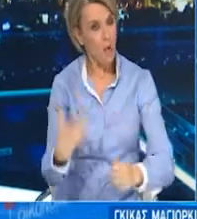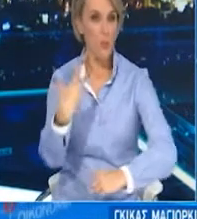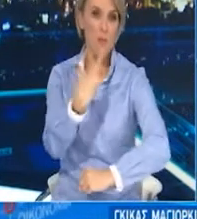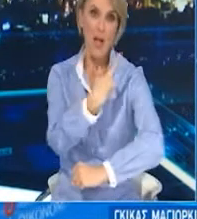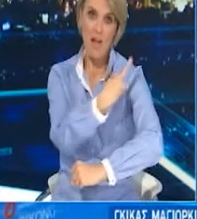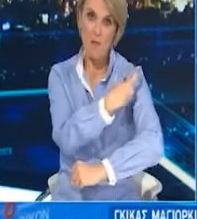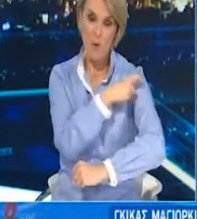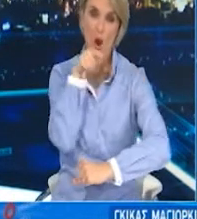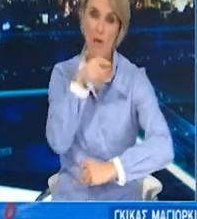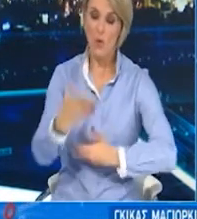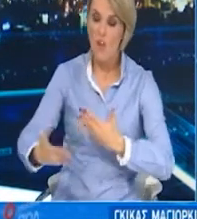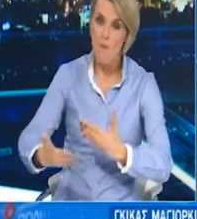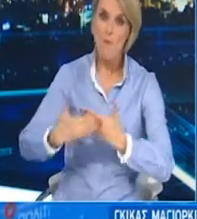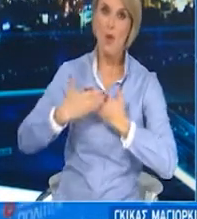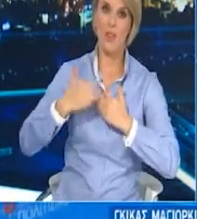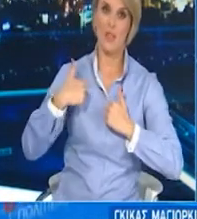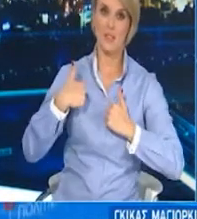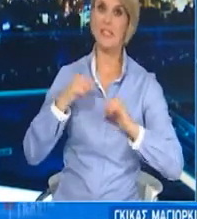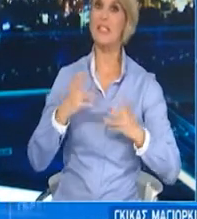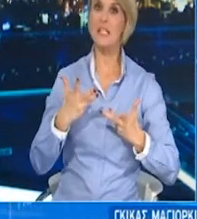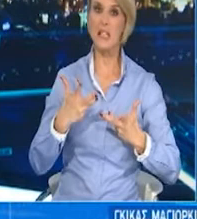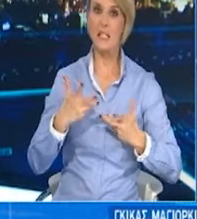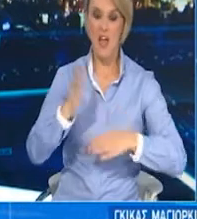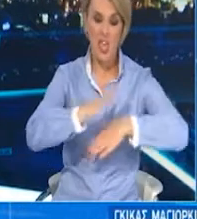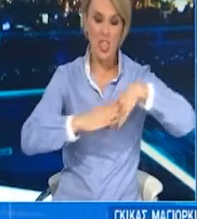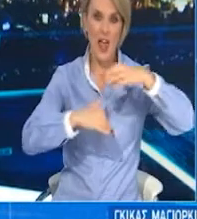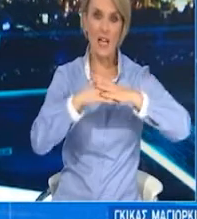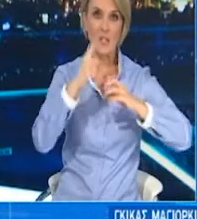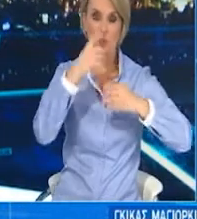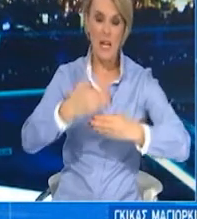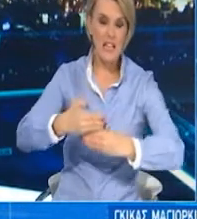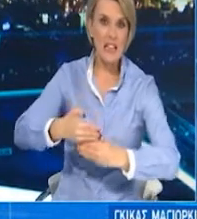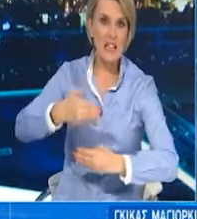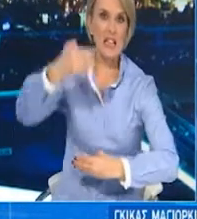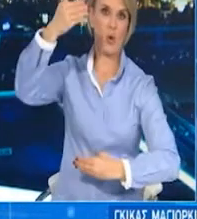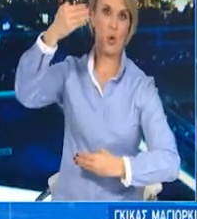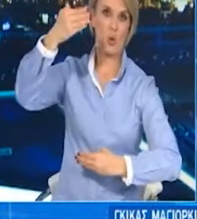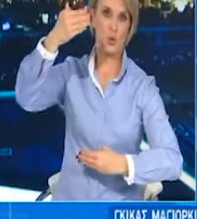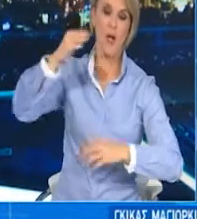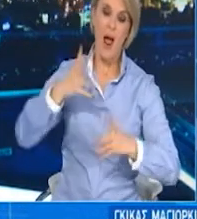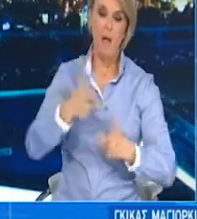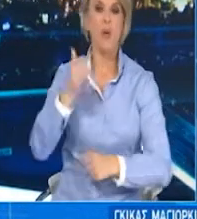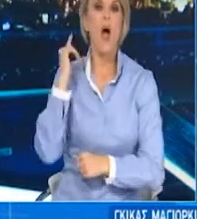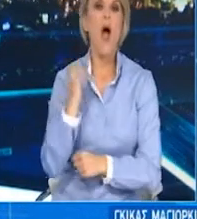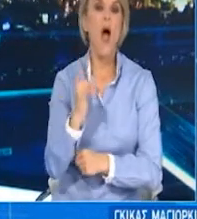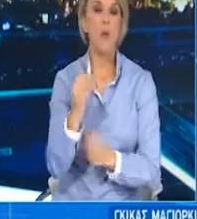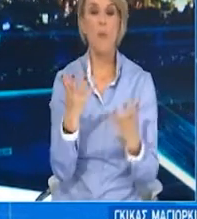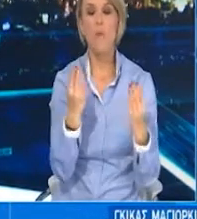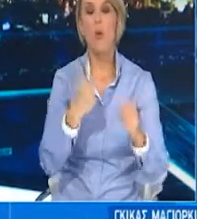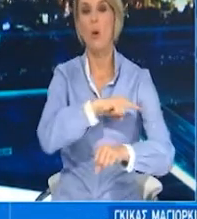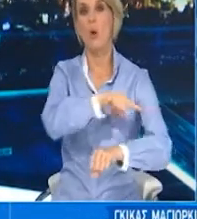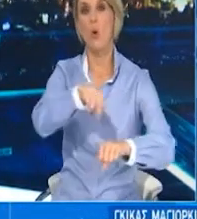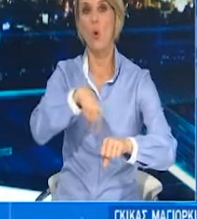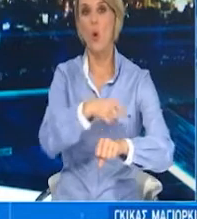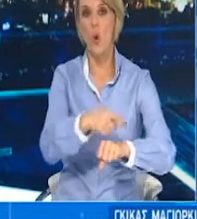επιδημιολογικής αντιμετώπισης της πανδημίας, αλλά σε βάθος χρόνου. Ωστόσο, το εμβόλιο θα επιβραδύνει την πανδημία όταν το ποσοστό